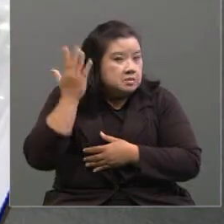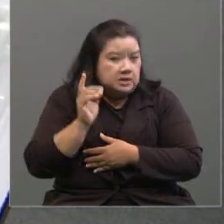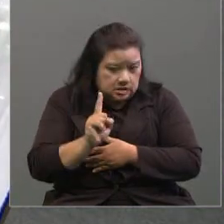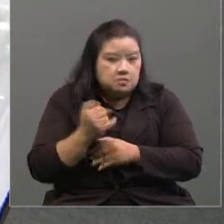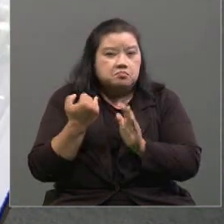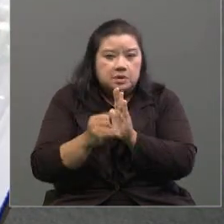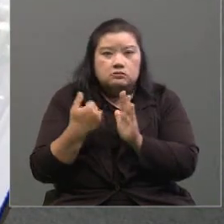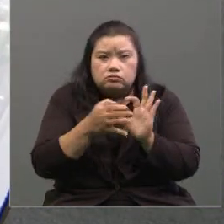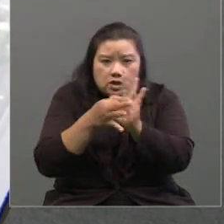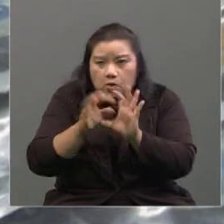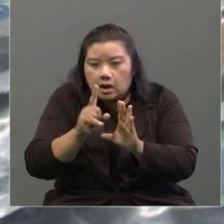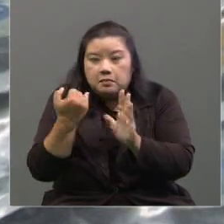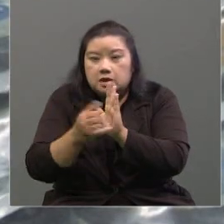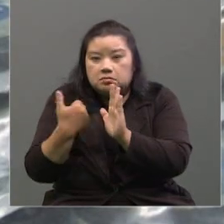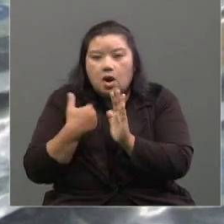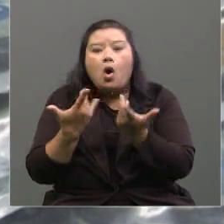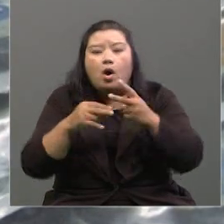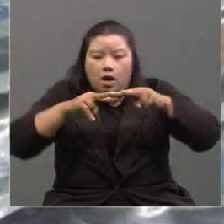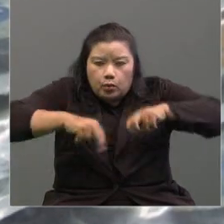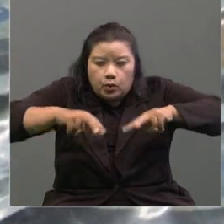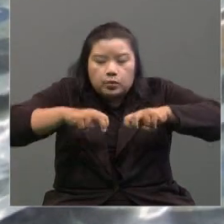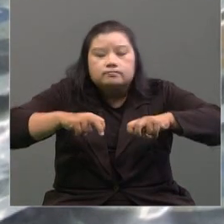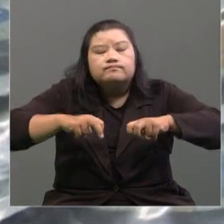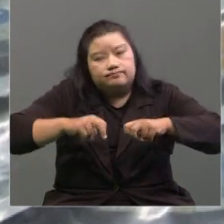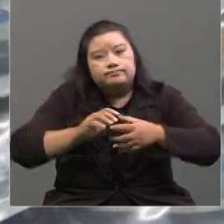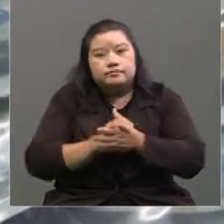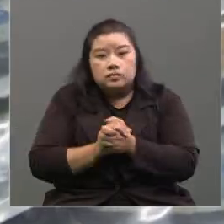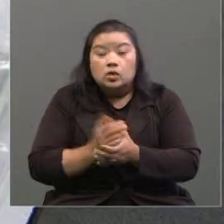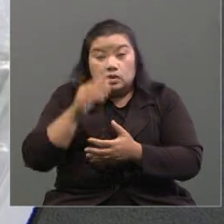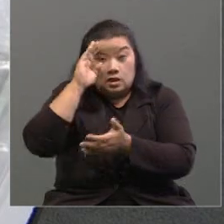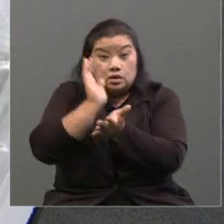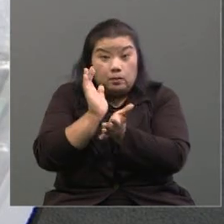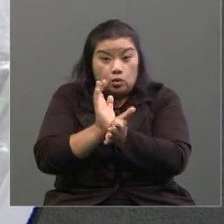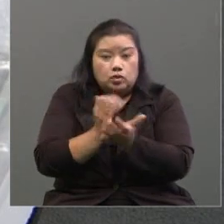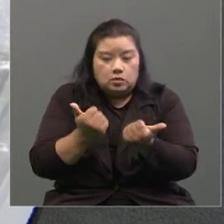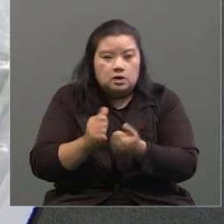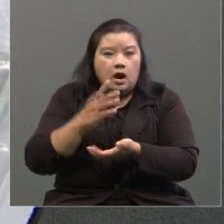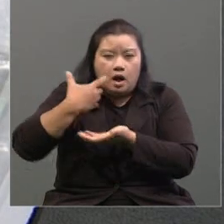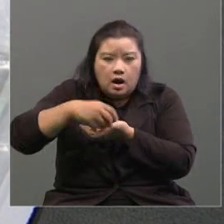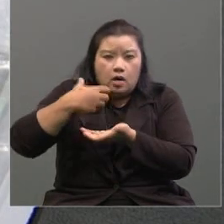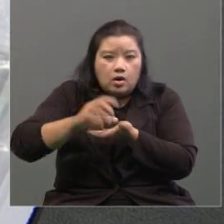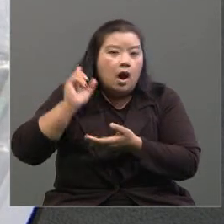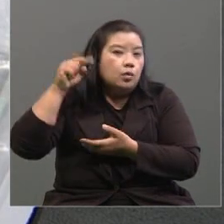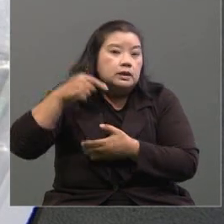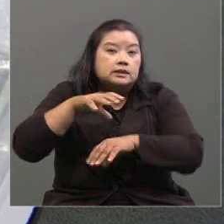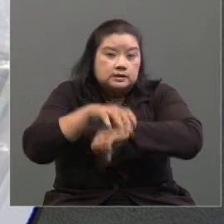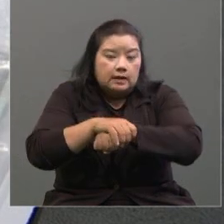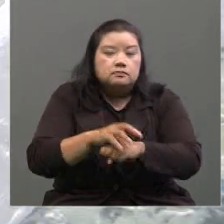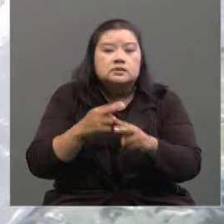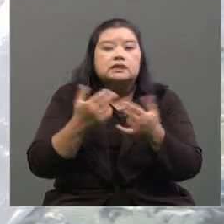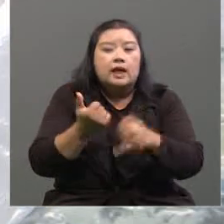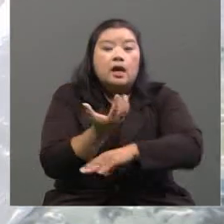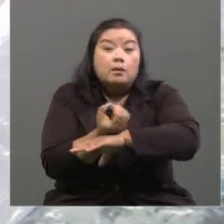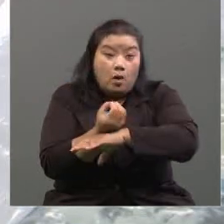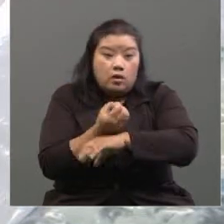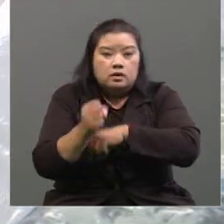ๆด้วยหรือเปล่าเจ้าหน้าที่บอกว่าเดี๋ยวขอเวลาตรวจสอบนะคะทางตำรวจสอบสวนกลางแถลงผลการจับกุมนางสาวพลอยพัชชาอายุ